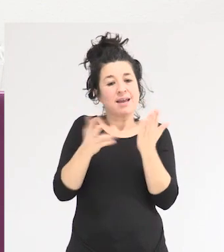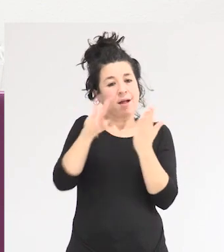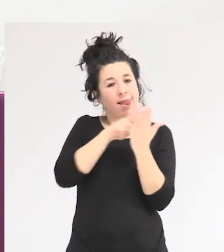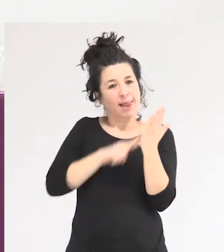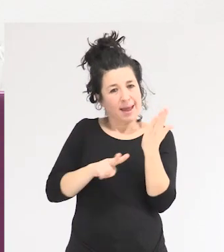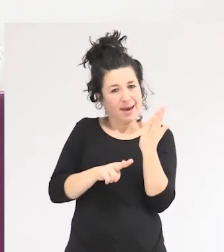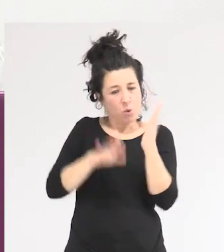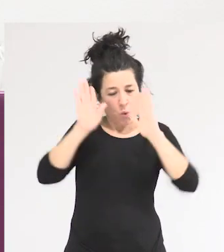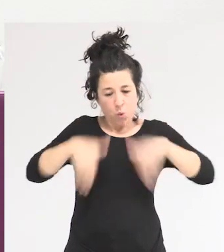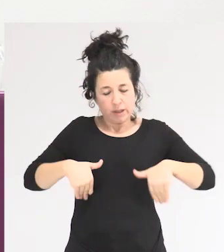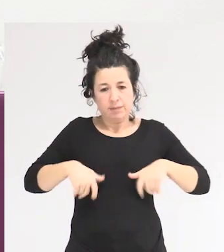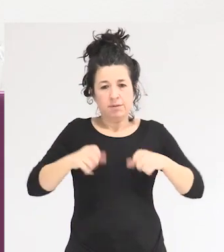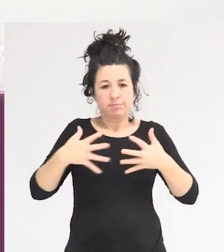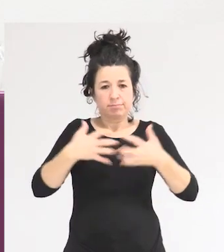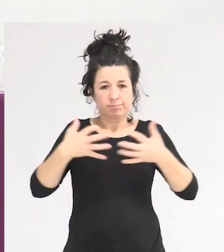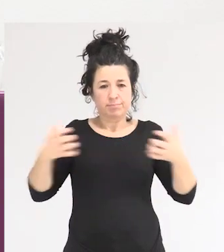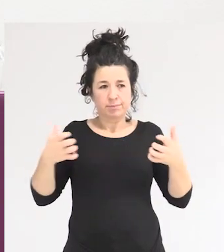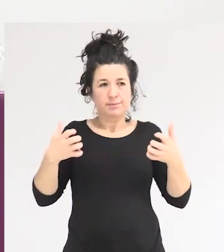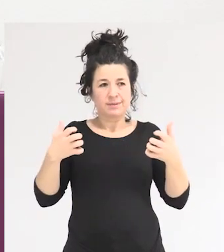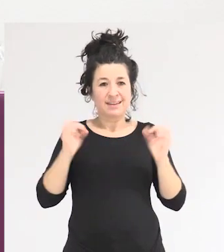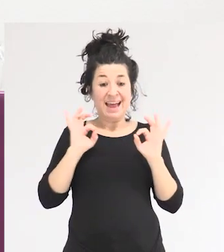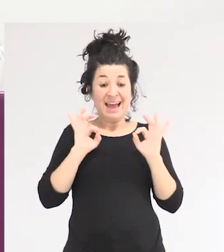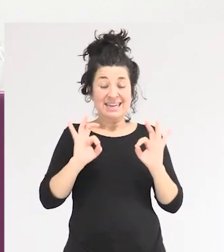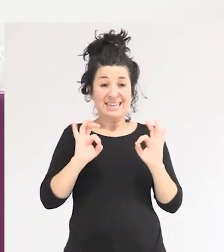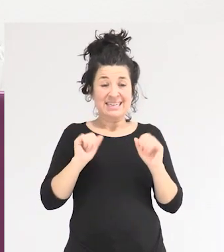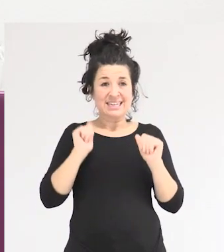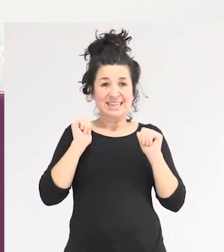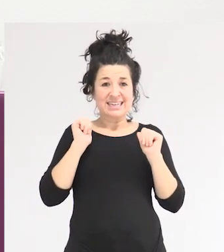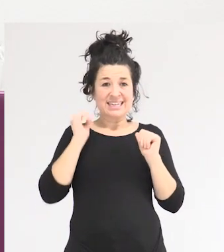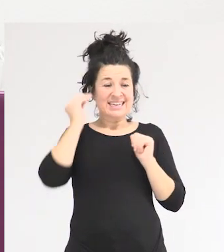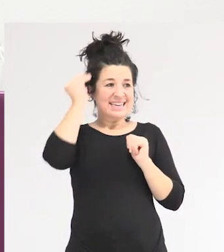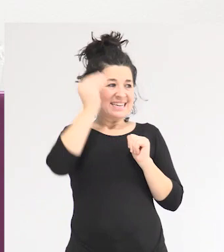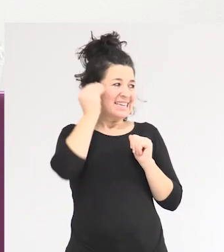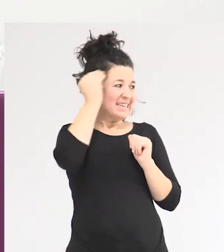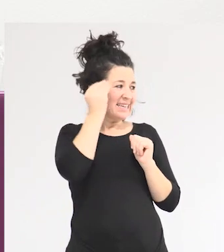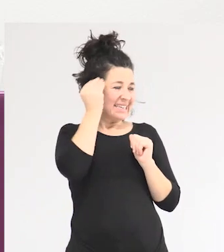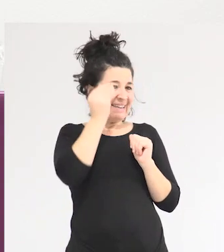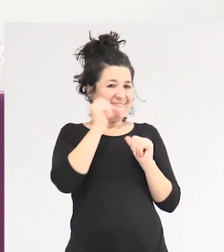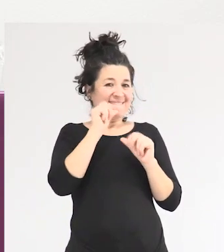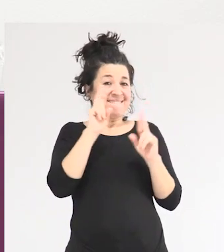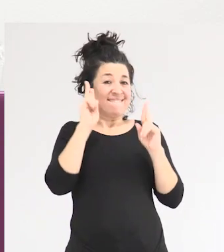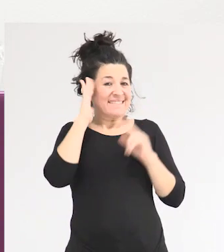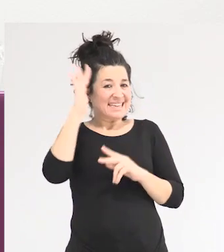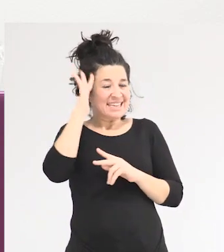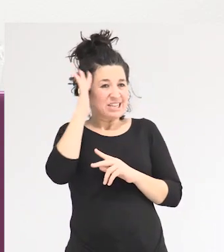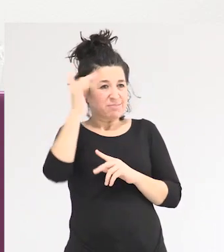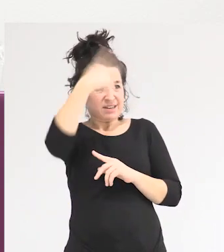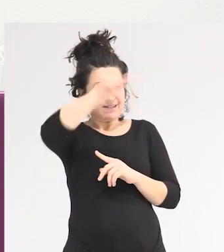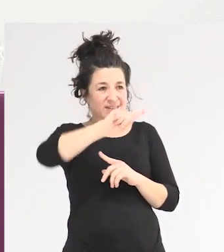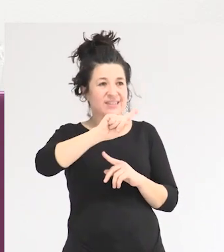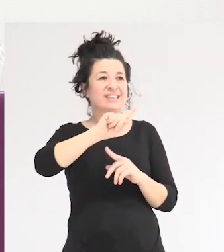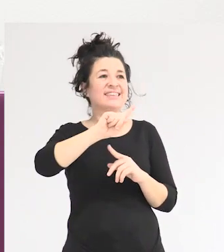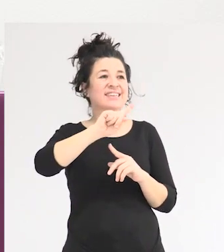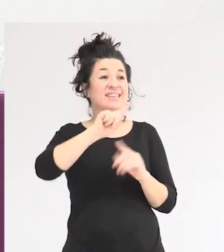pasartea, eta honekin espero dut zuen gogoa piztu izana, eta liburua irakurri ez baduzue, ba erosi dezakezu,